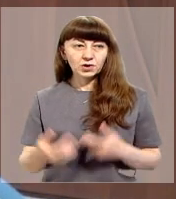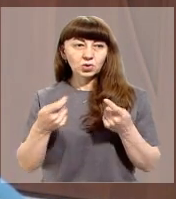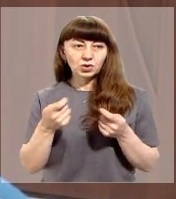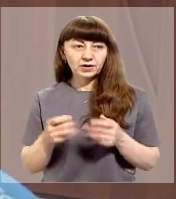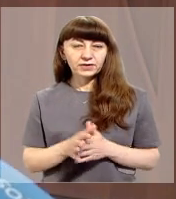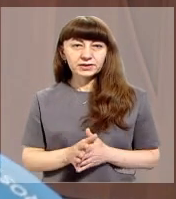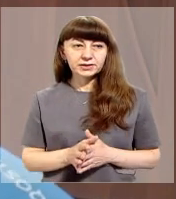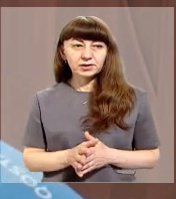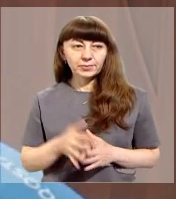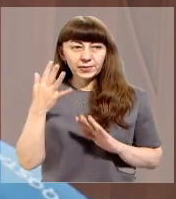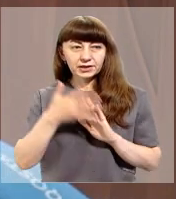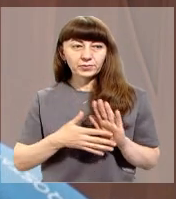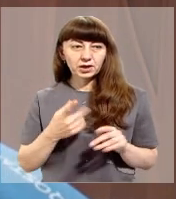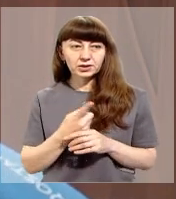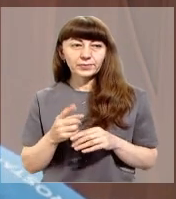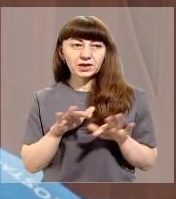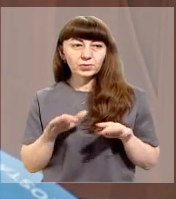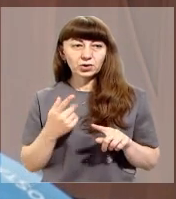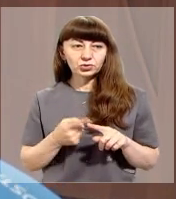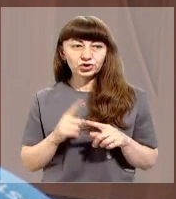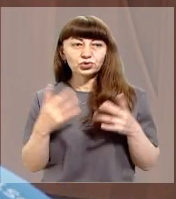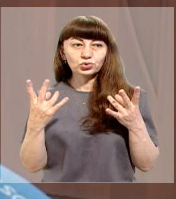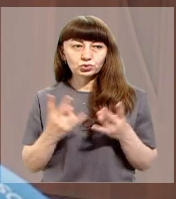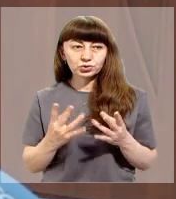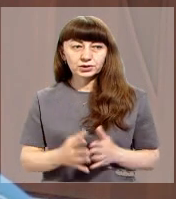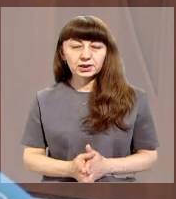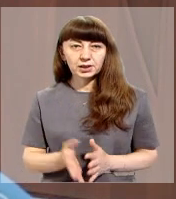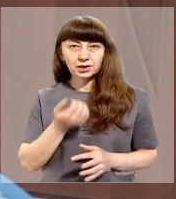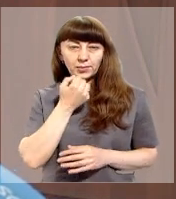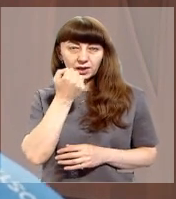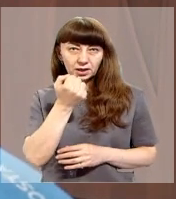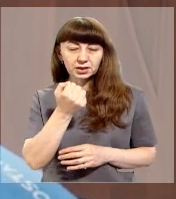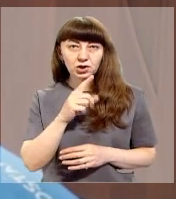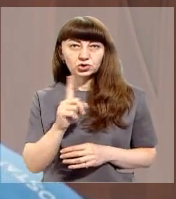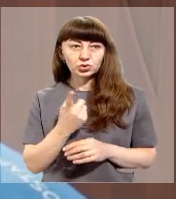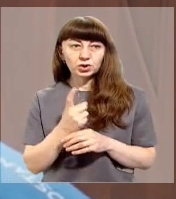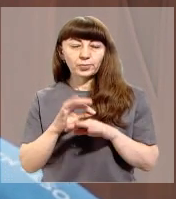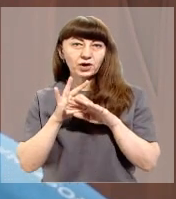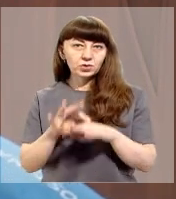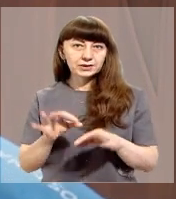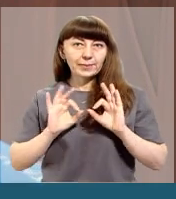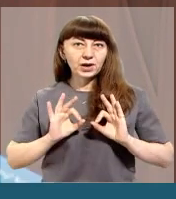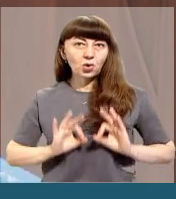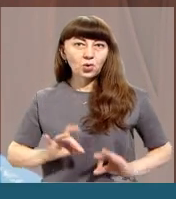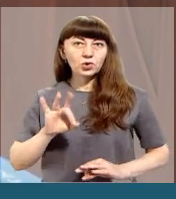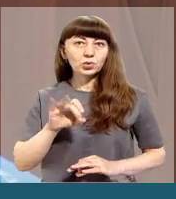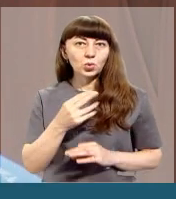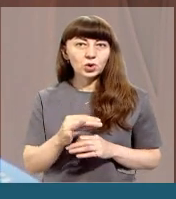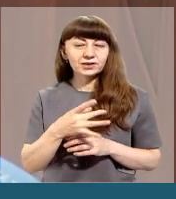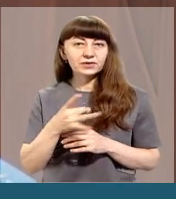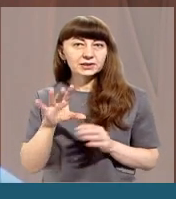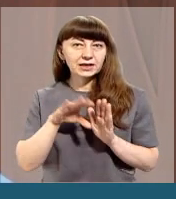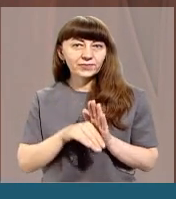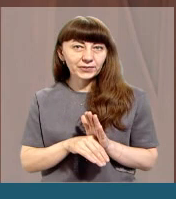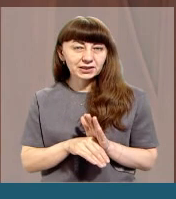руководителем учебного заведения, понимаю, что это мероприятие очень нужно. И прямо благодарна, что оно инициировано прокуратурой Аулекольского района